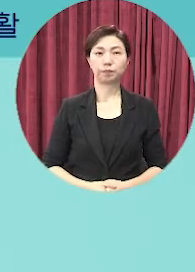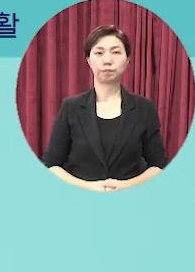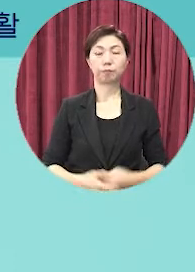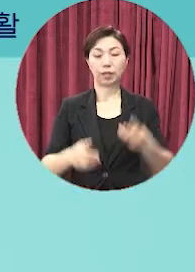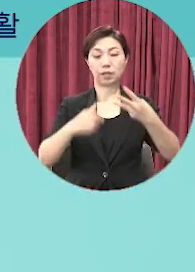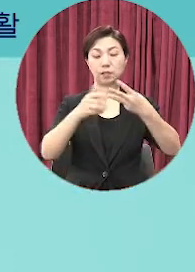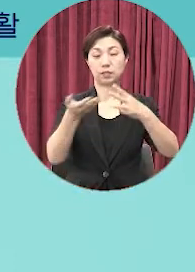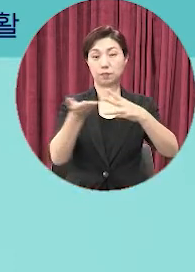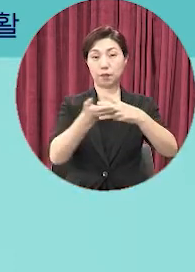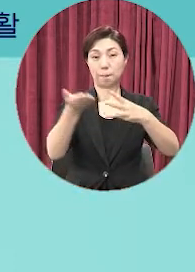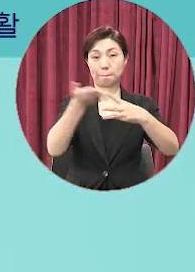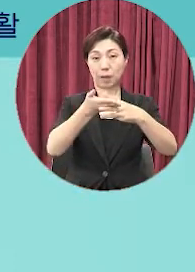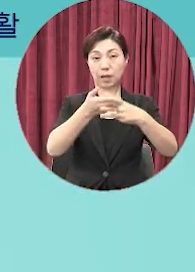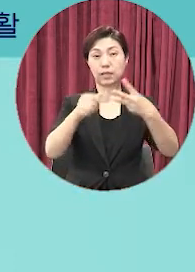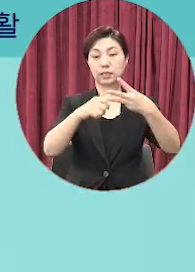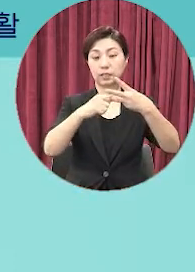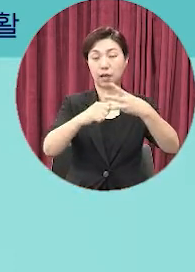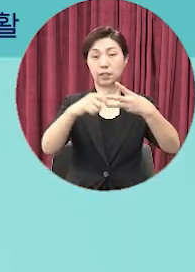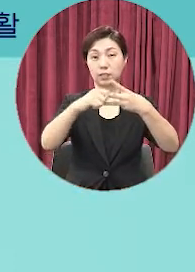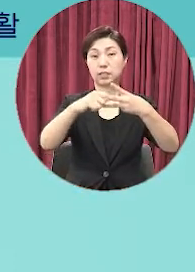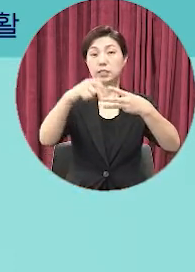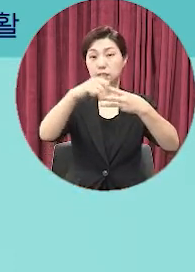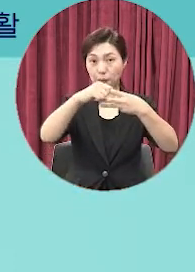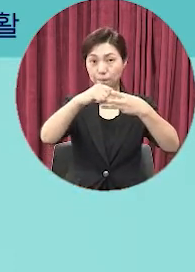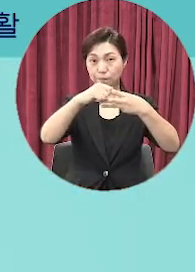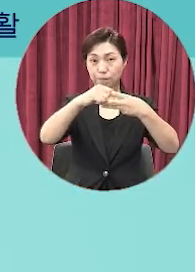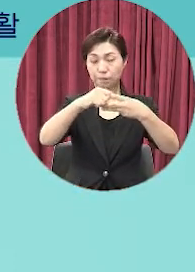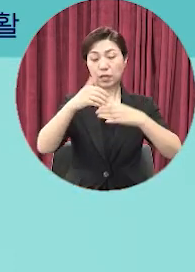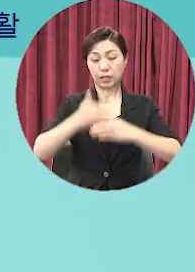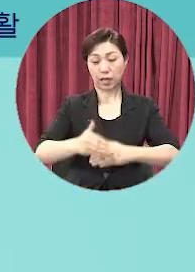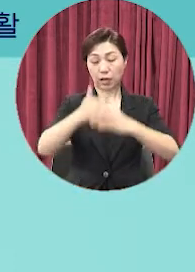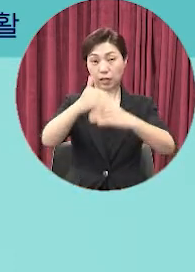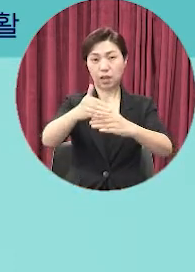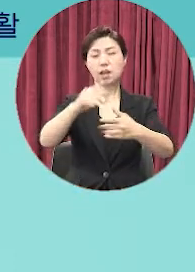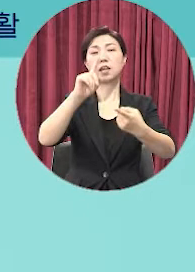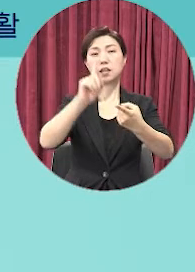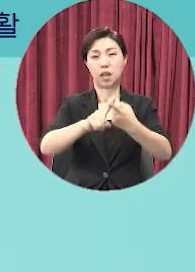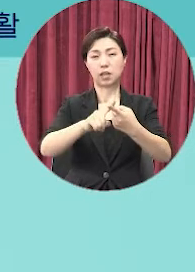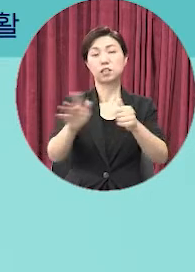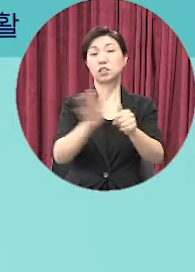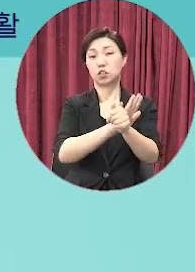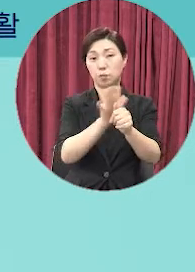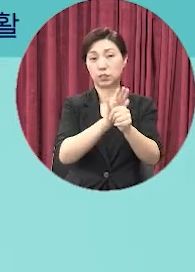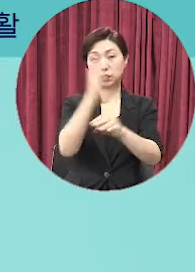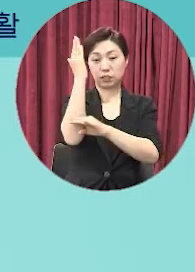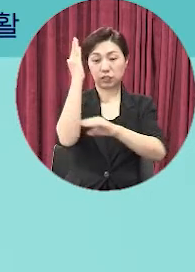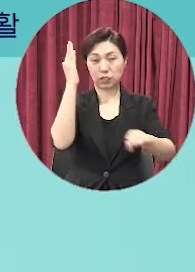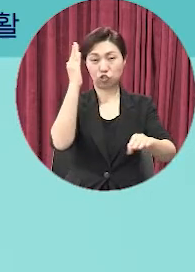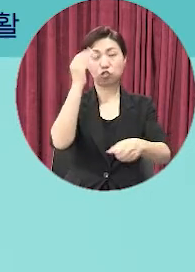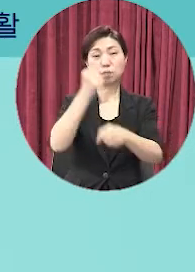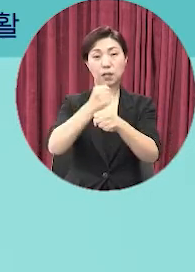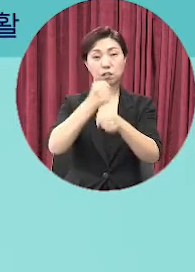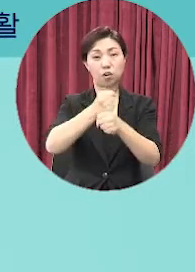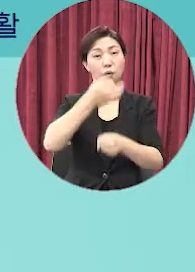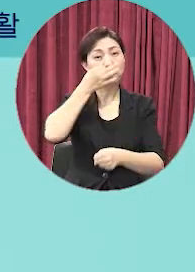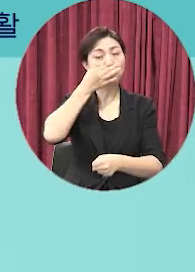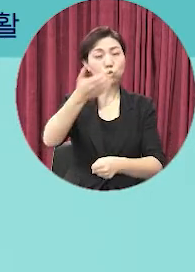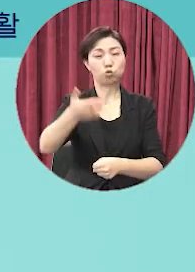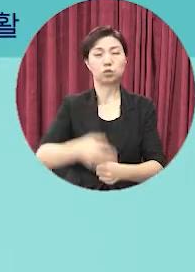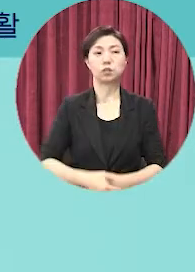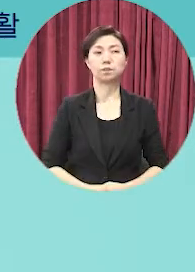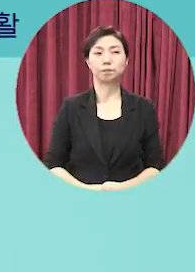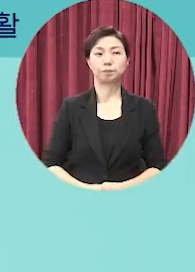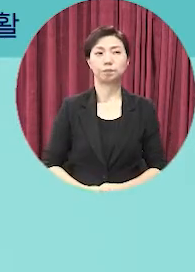단계, 스텝에 따른 대면, 비대면 서비스에 대한 제공 기준을 제시를 했고요. 먼저 서비스의